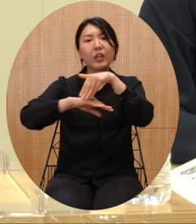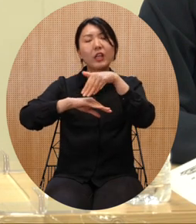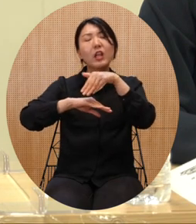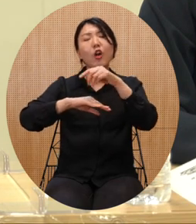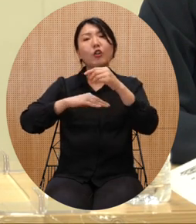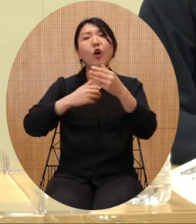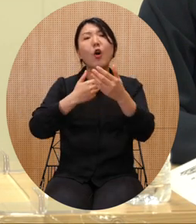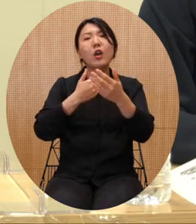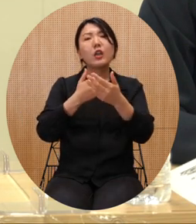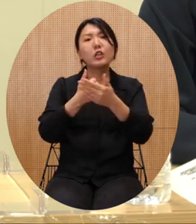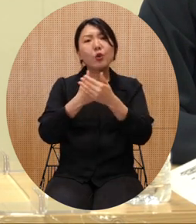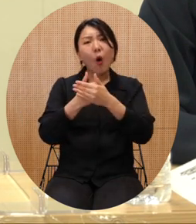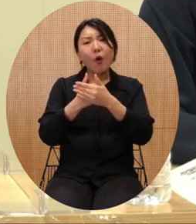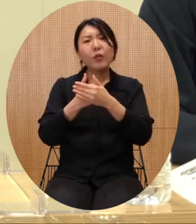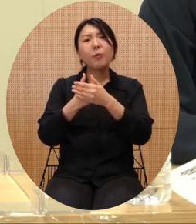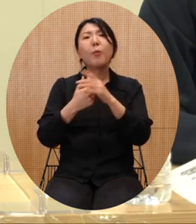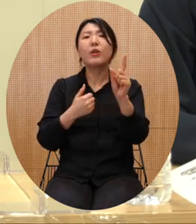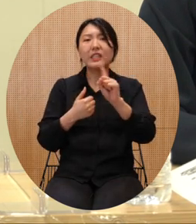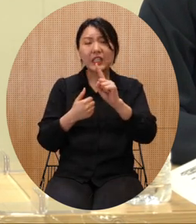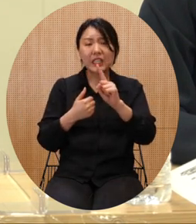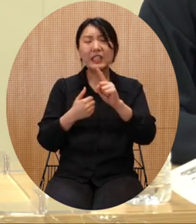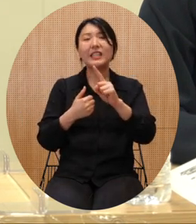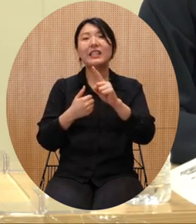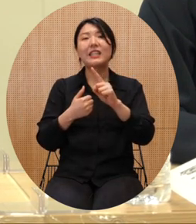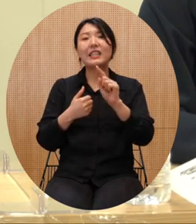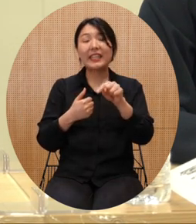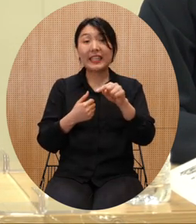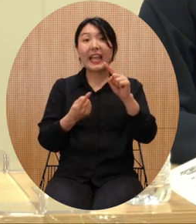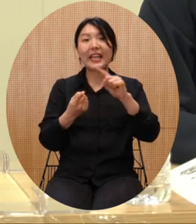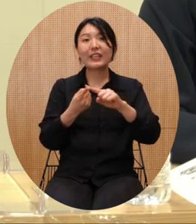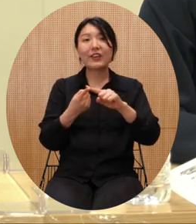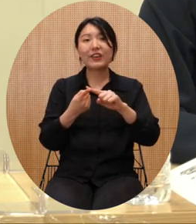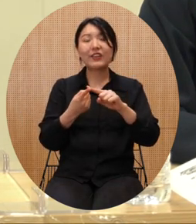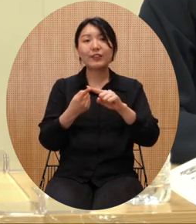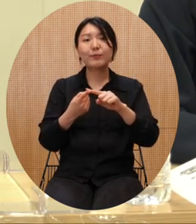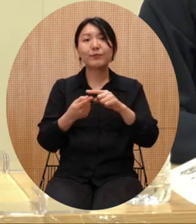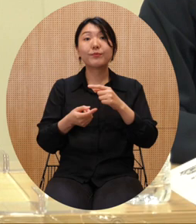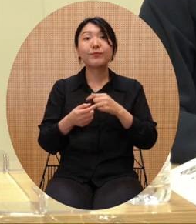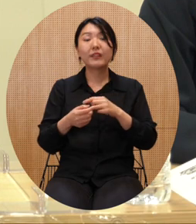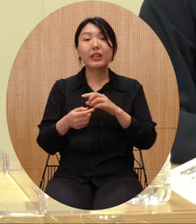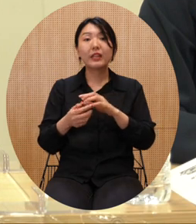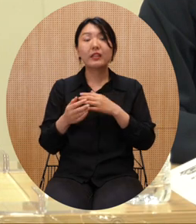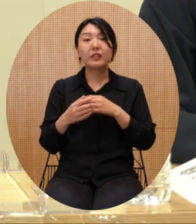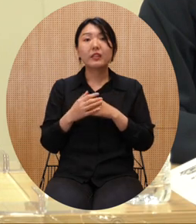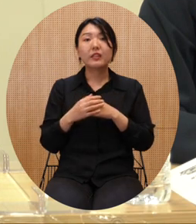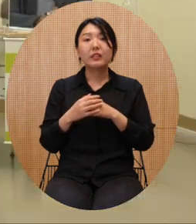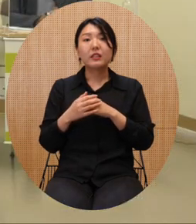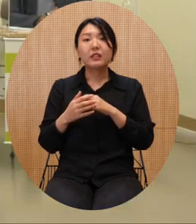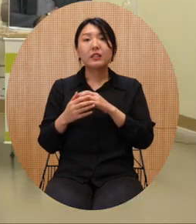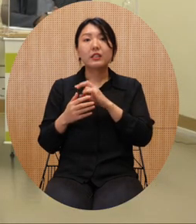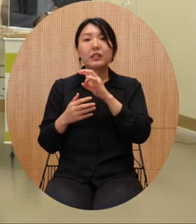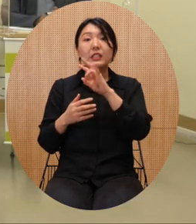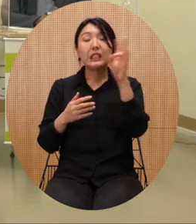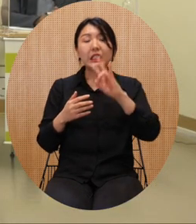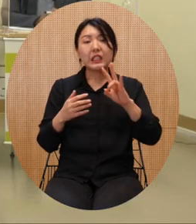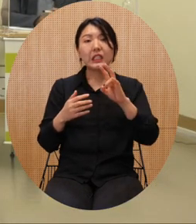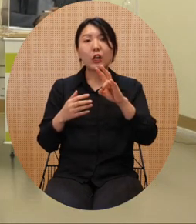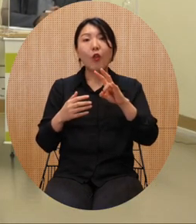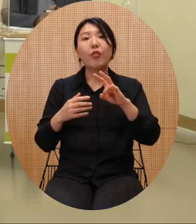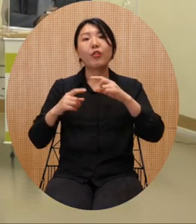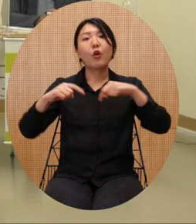좋겠습니다라는 코멘트가 남았는데요. 네, 이 부분에 대해서는 우리 시 정책의 과제인 만큼